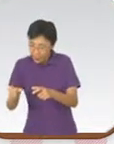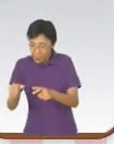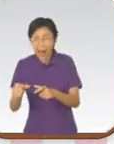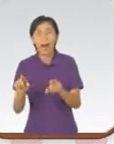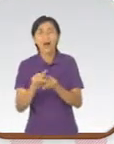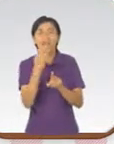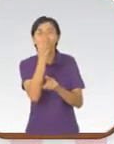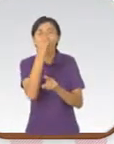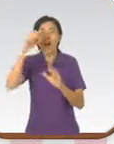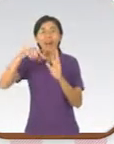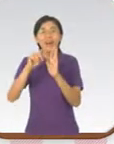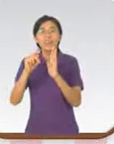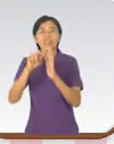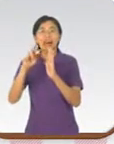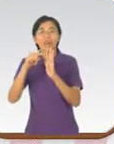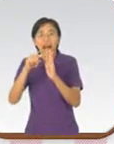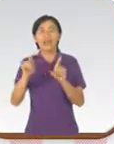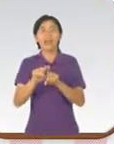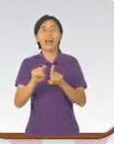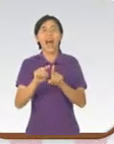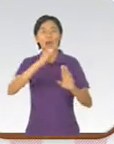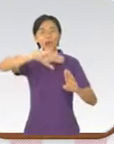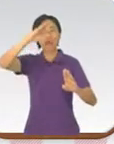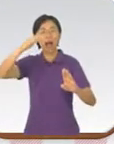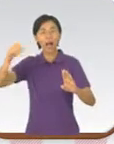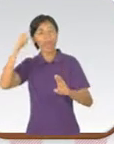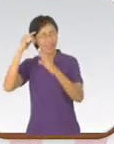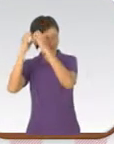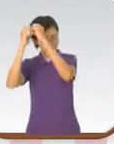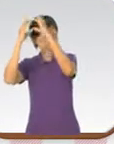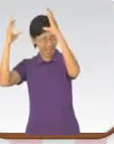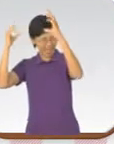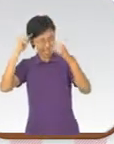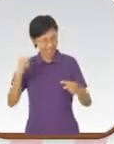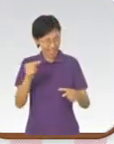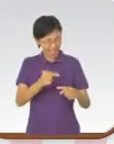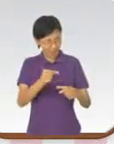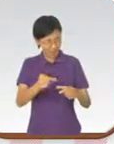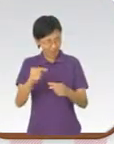เขามองบังเข้ากันไหมเนี่ยจินตนาการไปกันใหญ่แล้ว โอเ